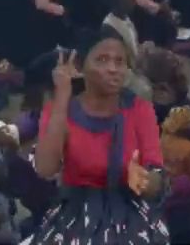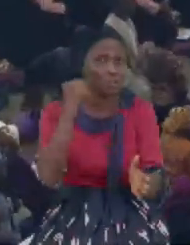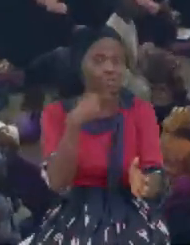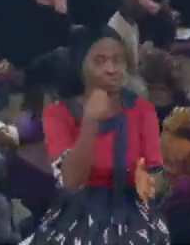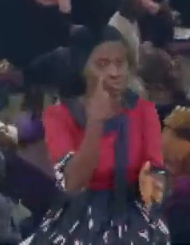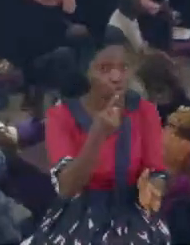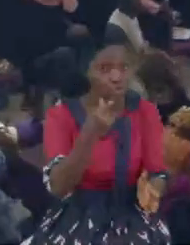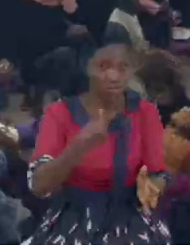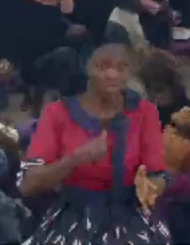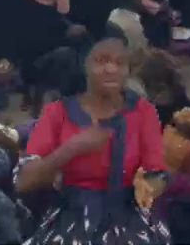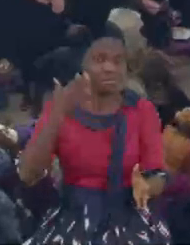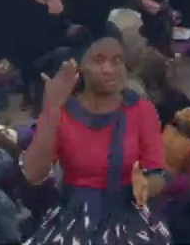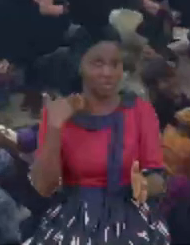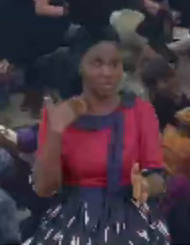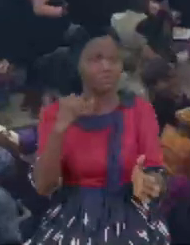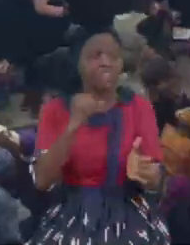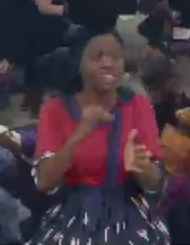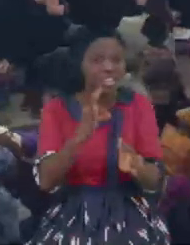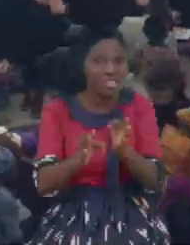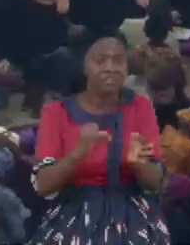qu'il en sera comme il m'a été dit.